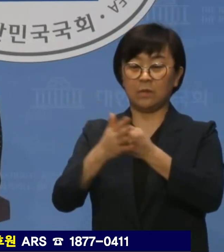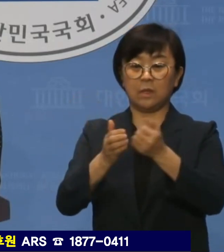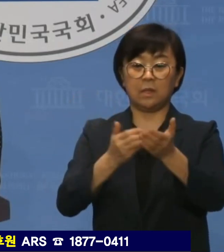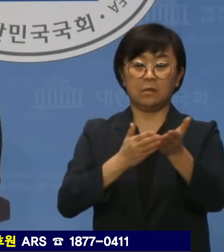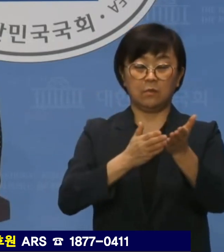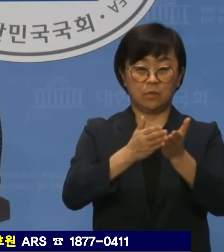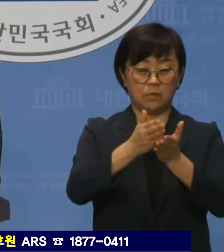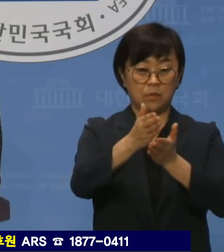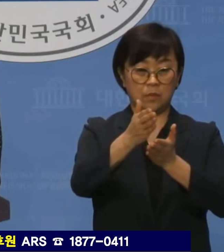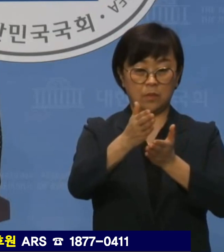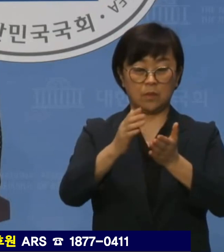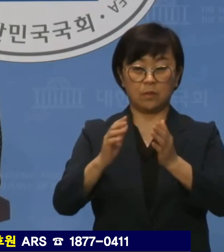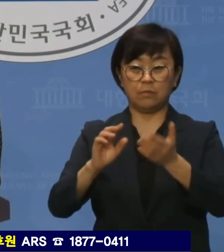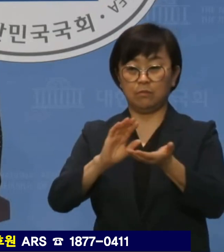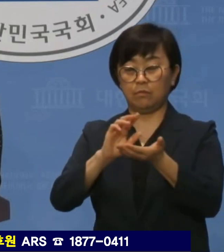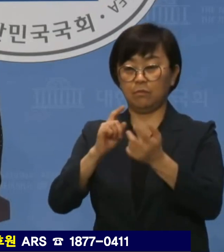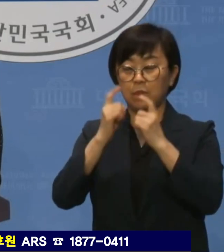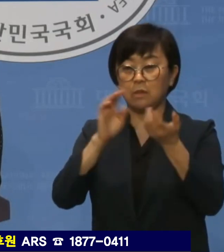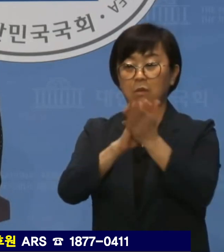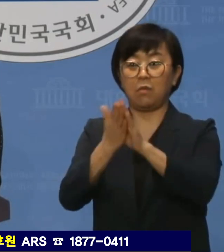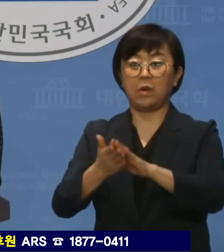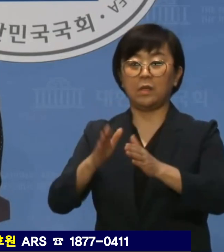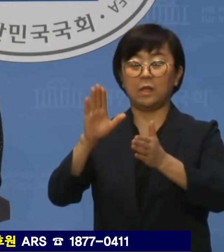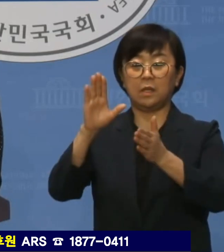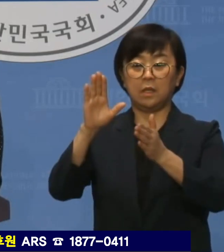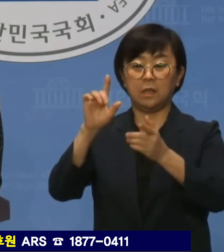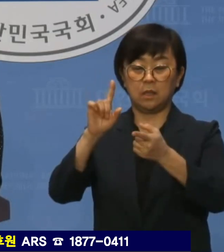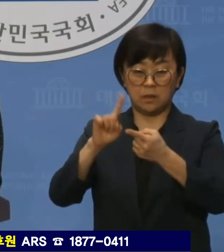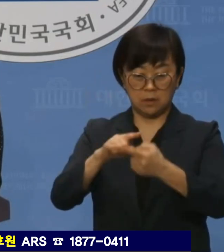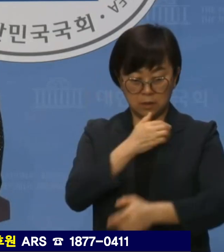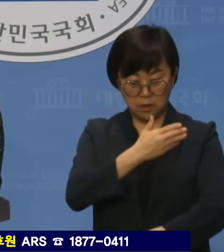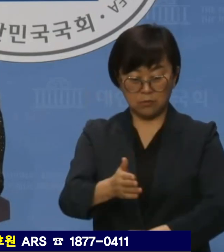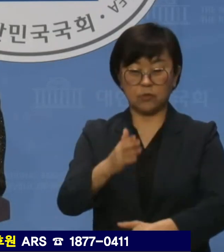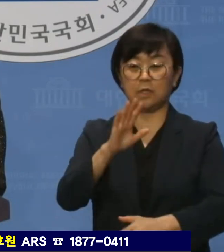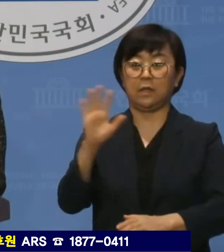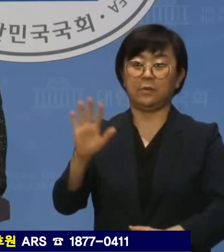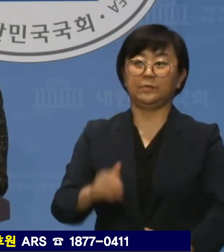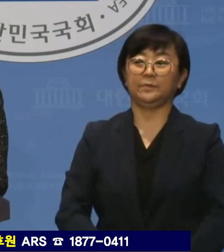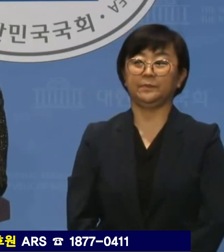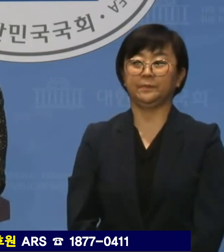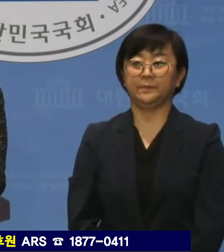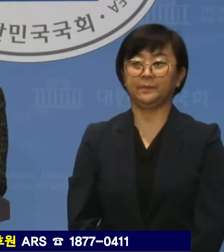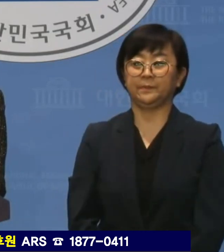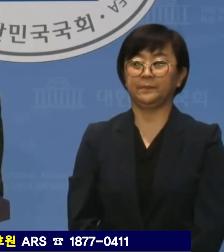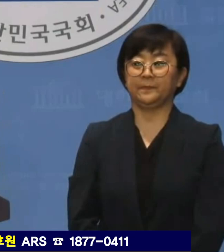날치기 민영화 시도를 절대 묵과하지 않을 것입니다.